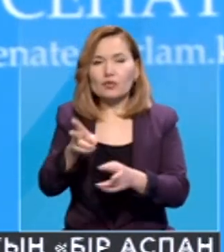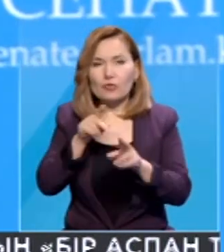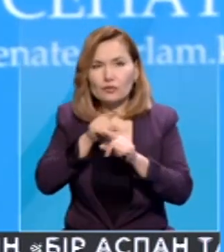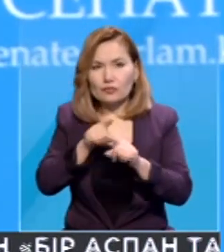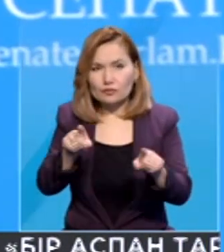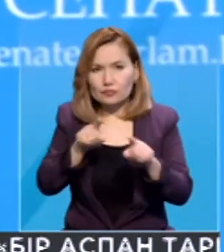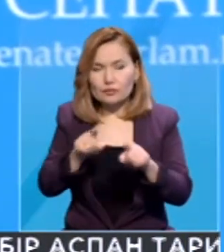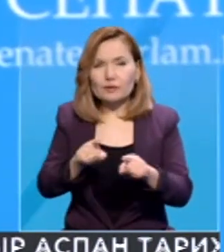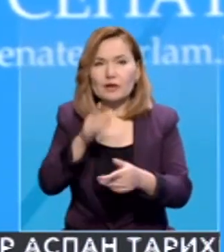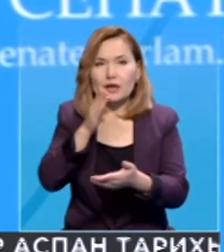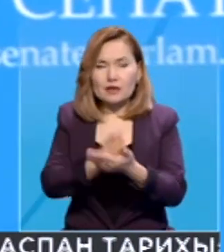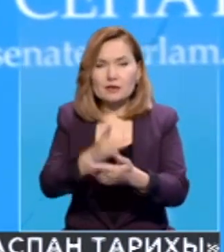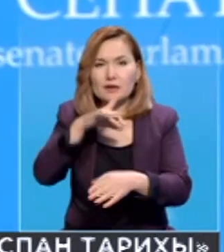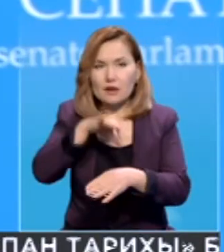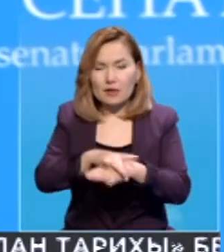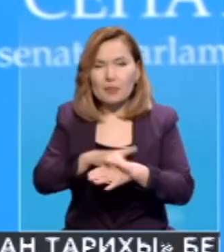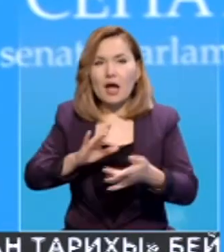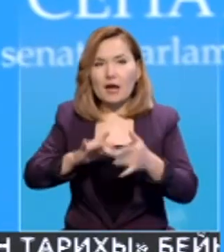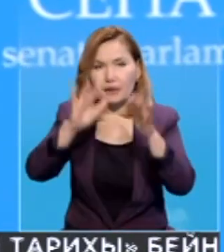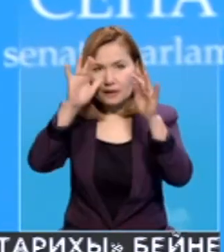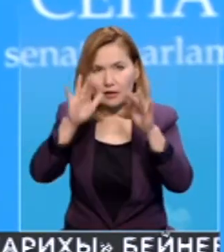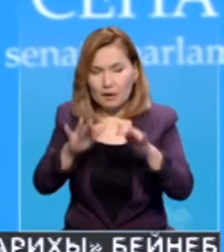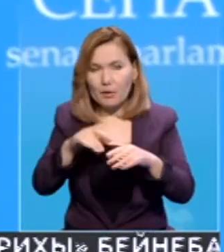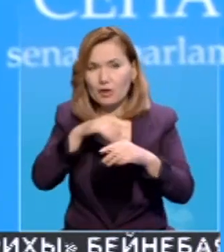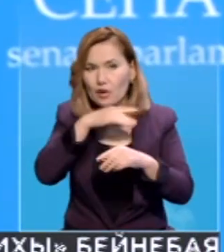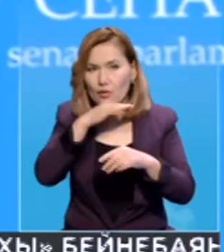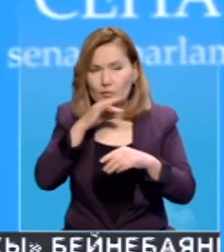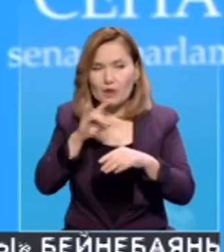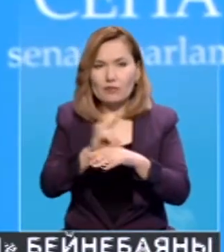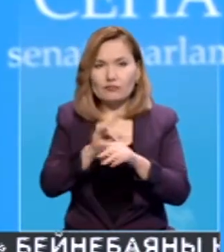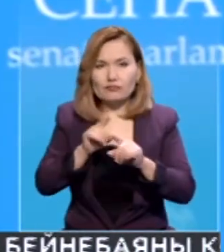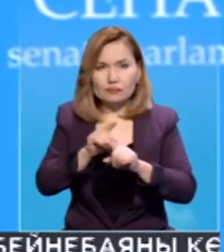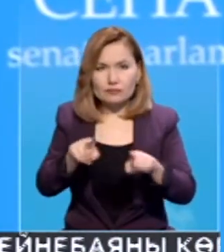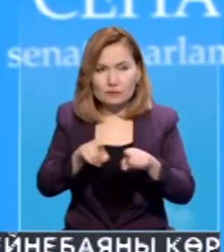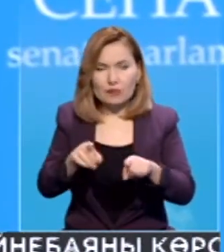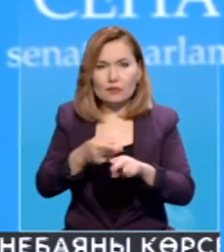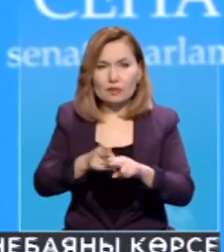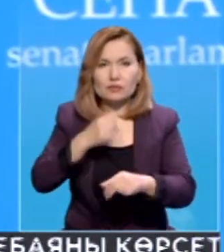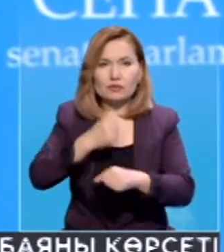егер мынау жалпы интернет басқа ресурс арқылы таралатын болса жауаптылық көзделіп отыр.